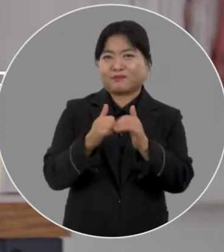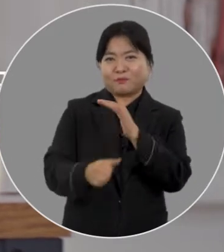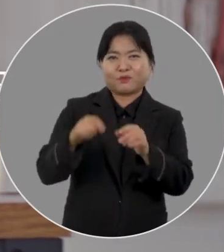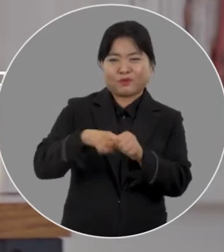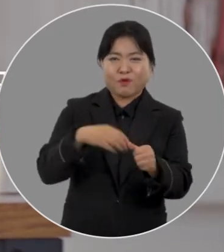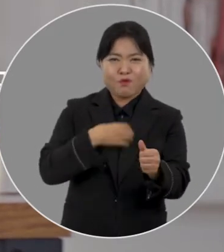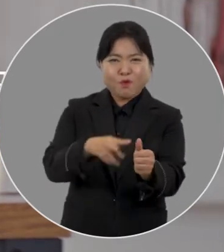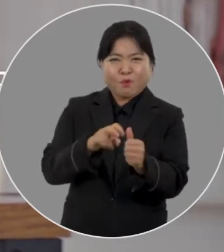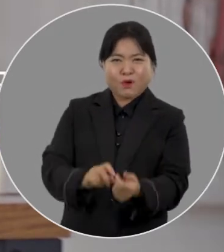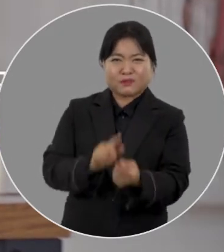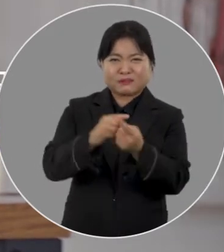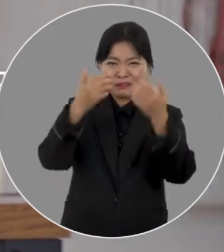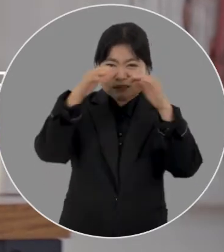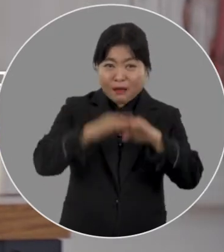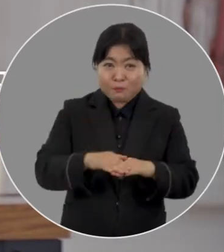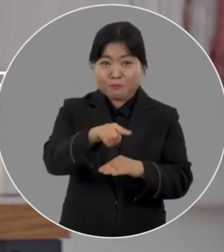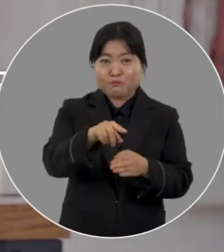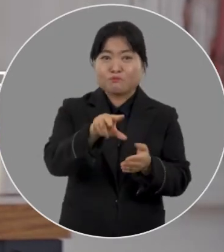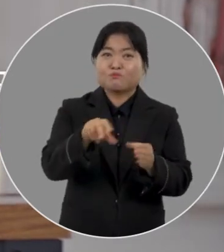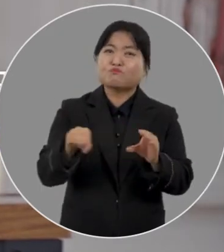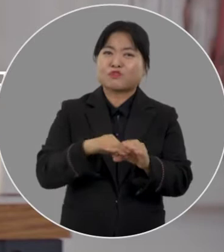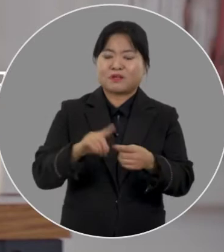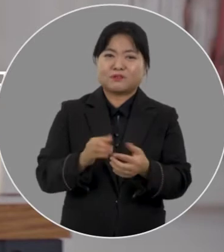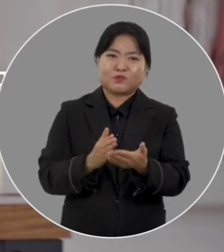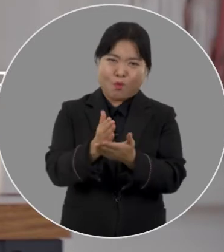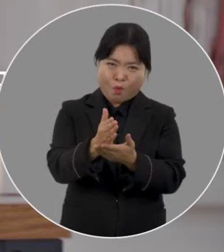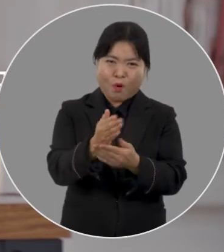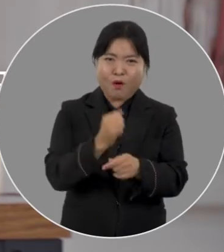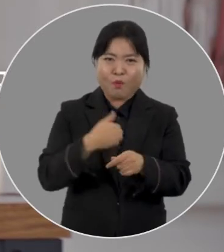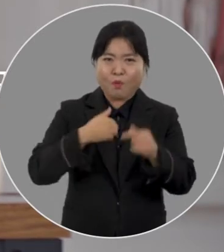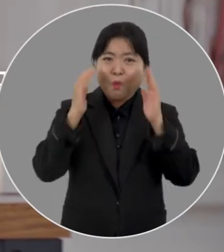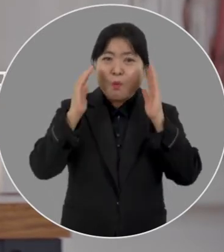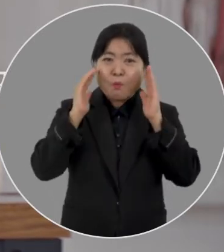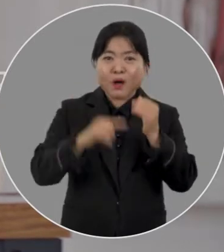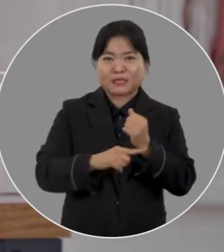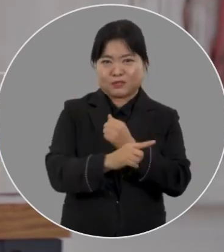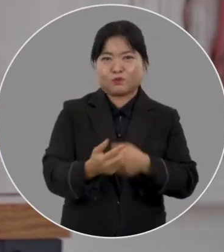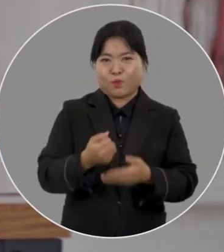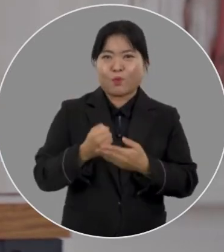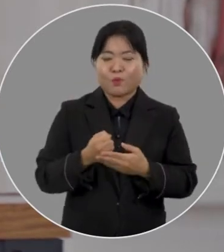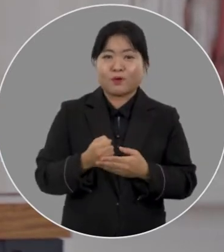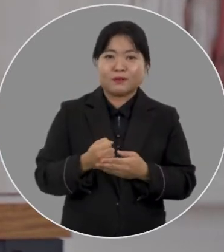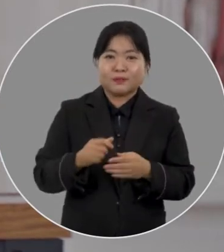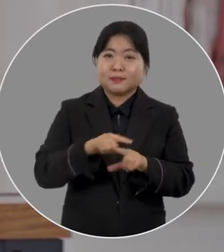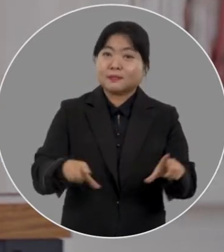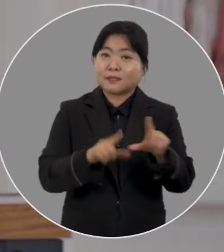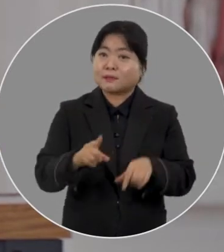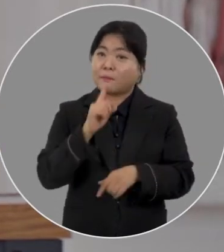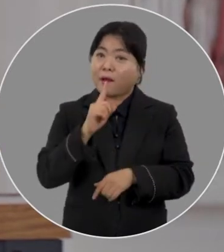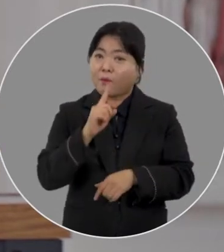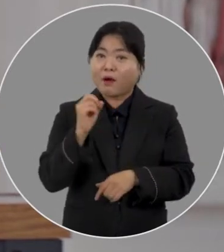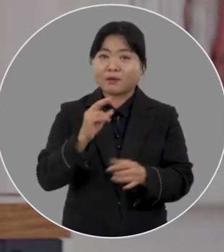대표적인 혐오의 대상인 이슬람 문화를 전공하고 공부하는 이제 이유로 네.